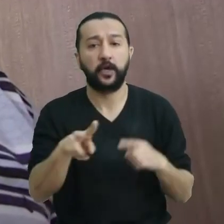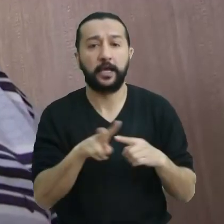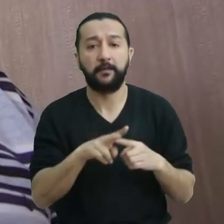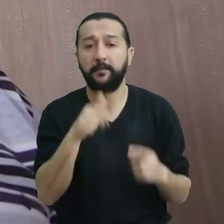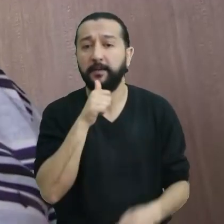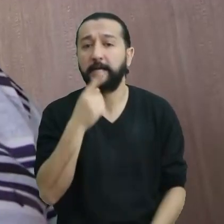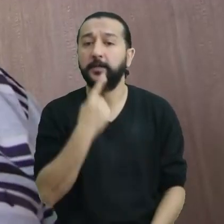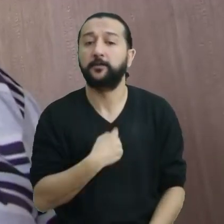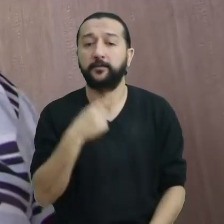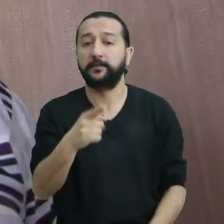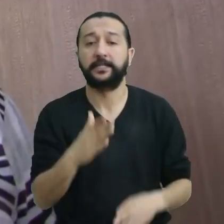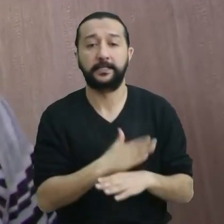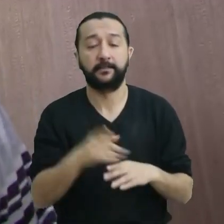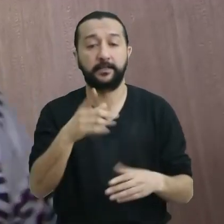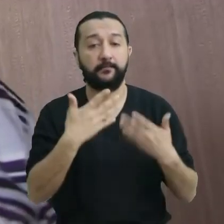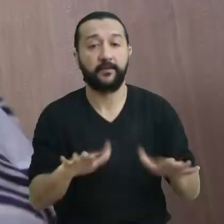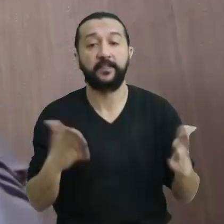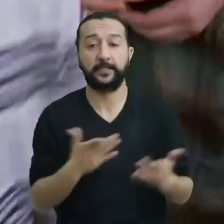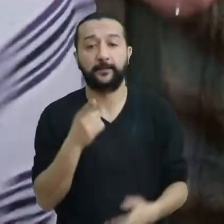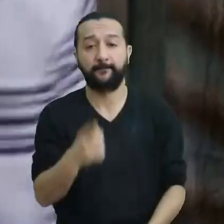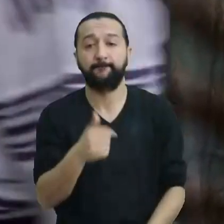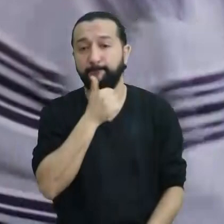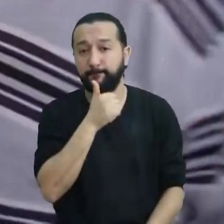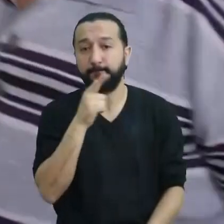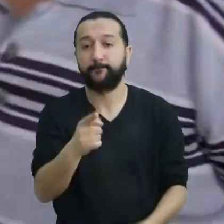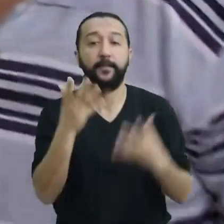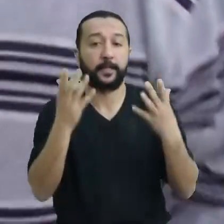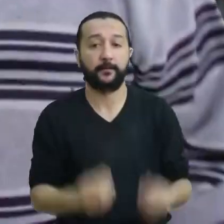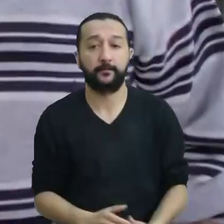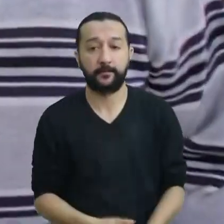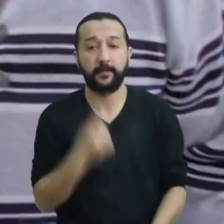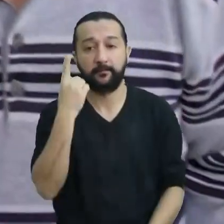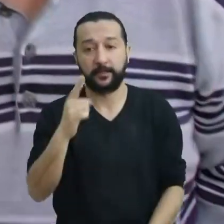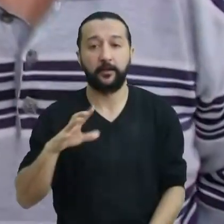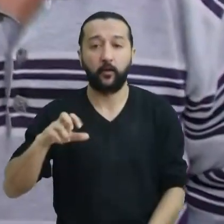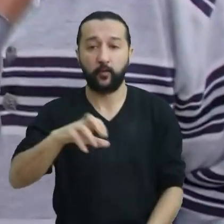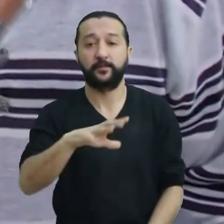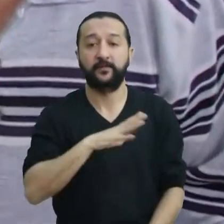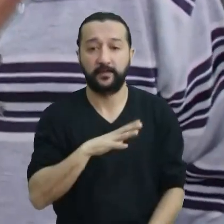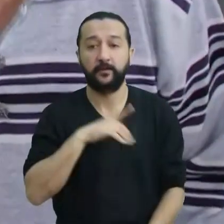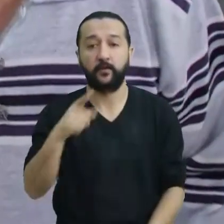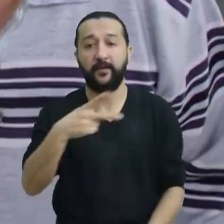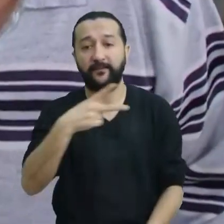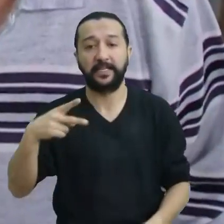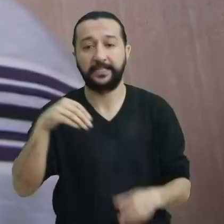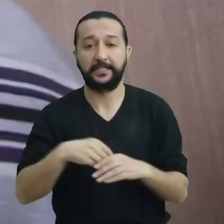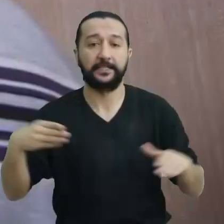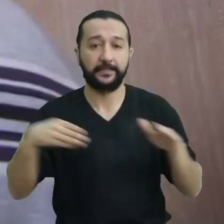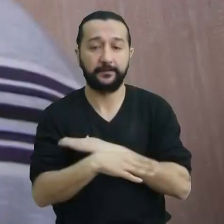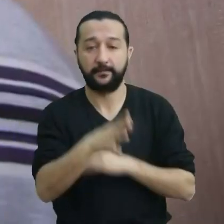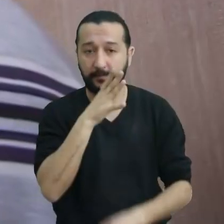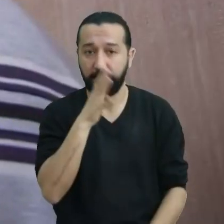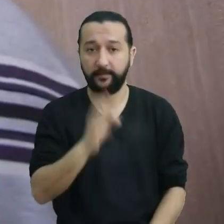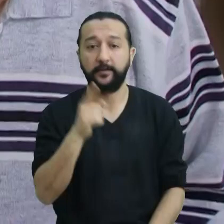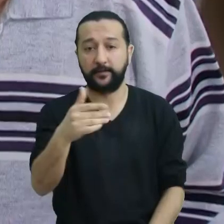Kemal Bey'e söyleyince seni mahvedeceği şey? Efendim ne olacak? Bir tane örümcek vardı, o filan içine kaçtı biliyor